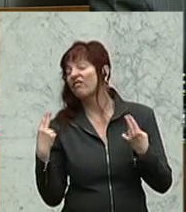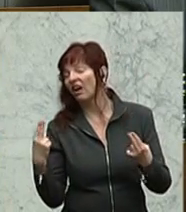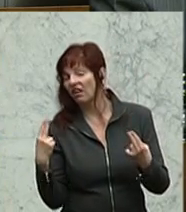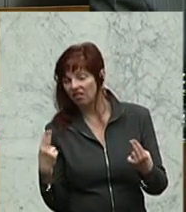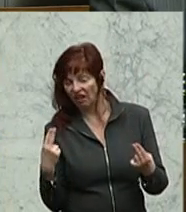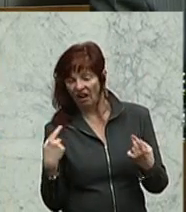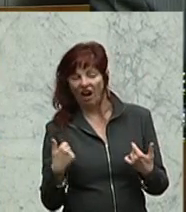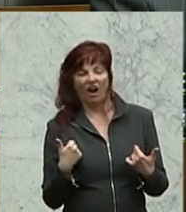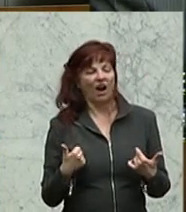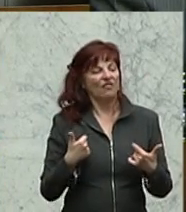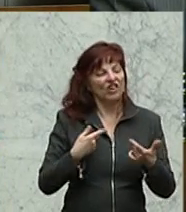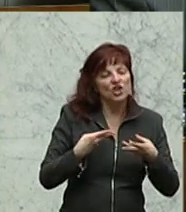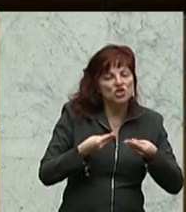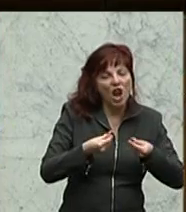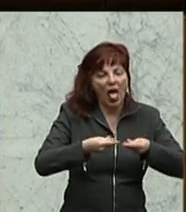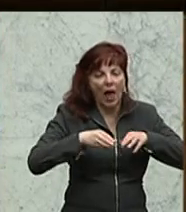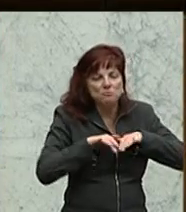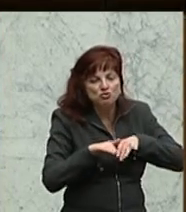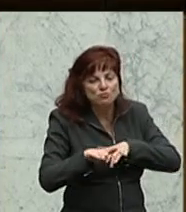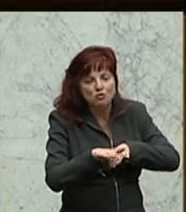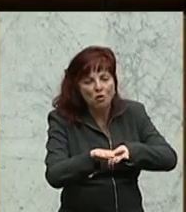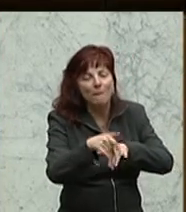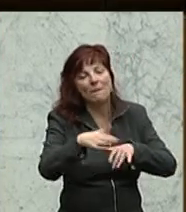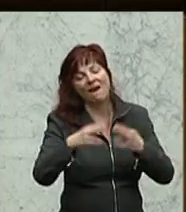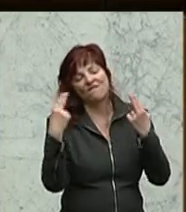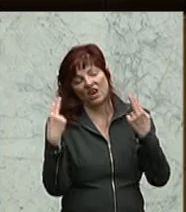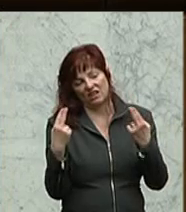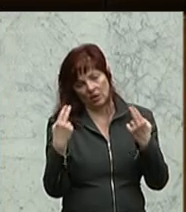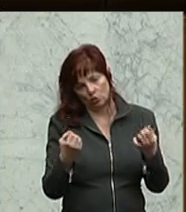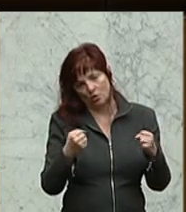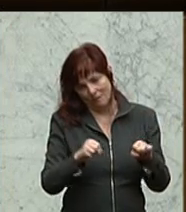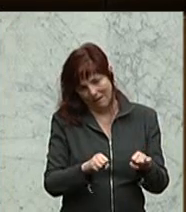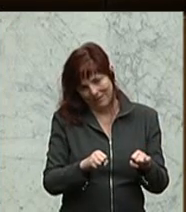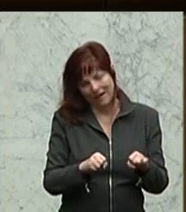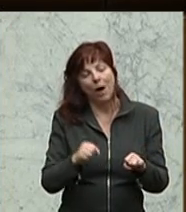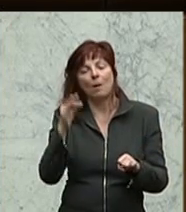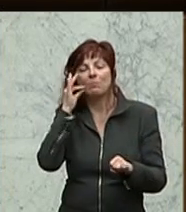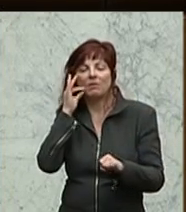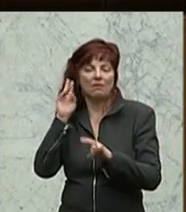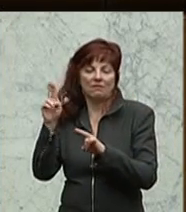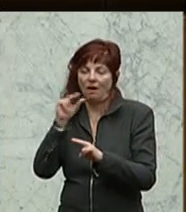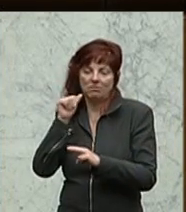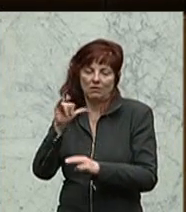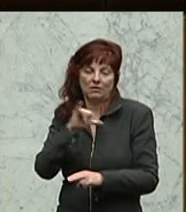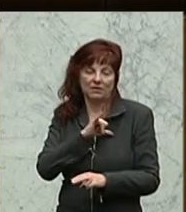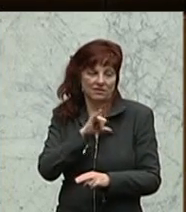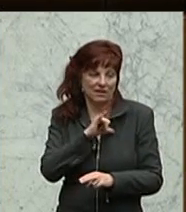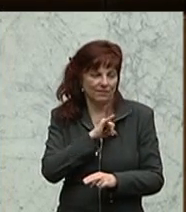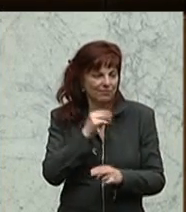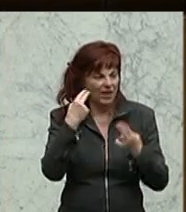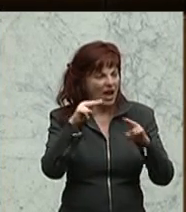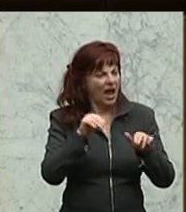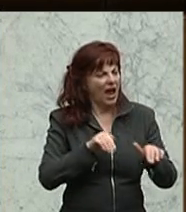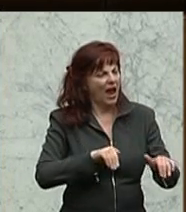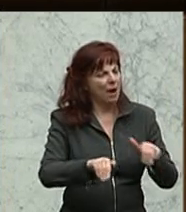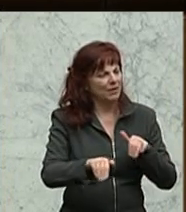Land, um mir das weiterzubringen. Und Herr Minister, Sie sind ja wirklich nicht nur als Umwelt, Sie sind auch als Landwirtschaftsminister längst rücktrittsreif. Ich denke an das Versagen